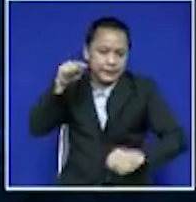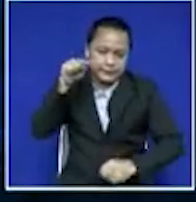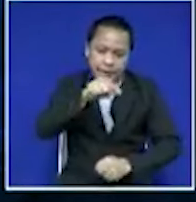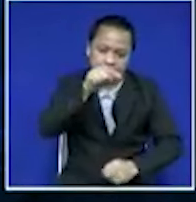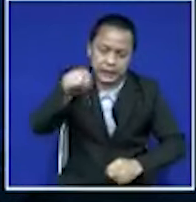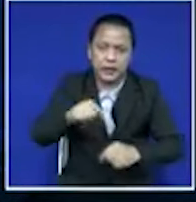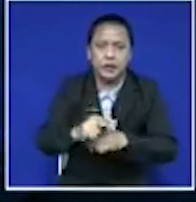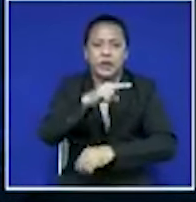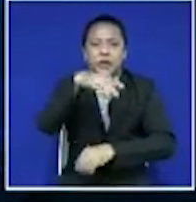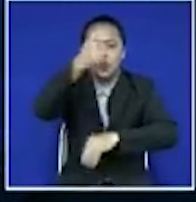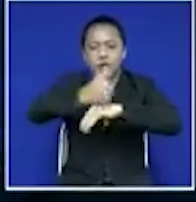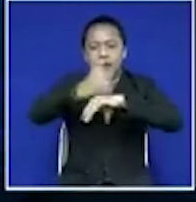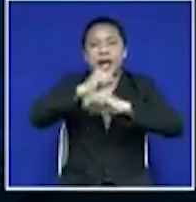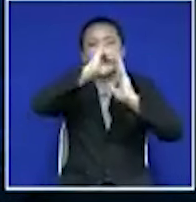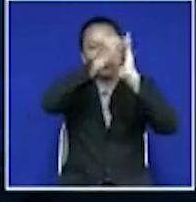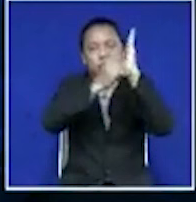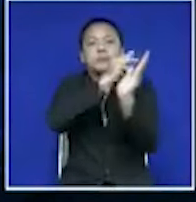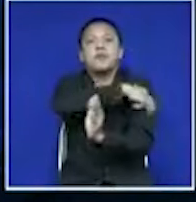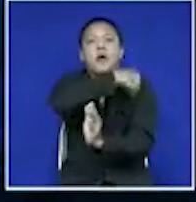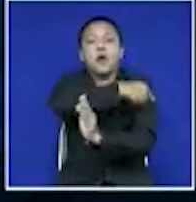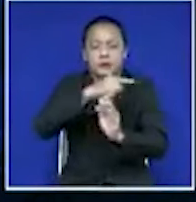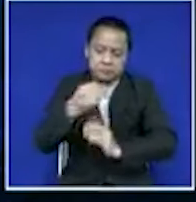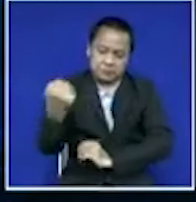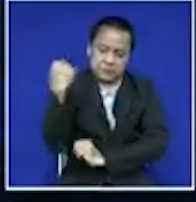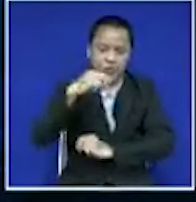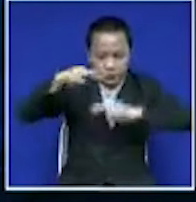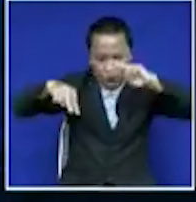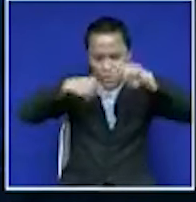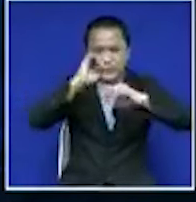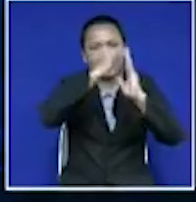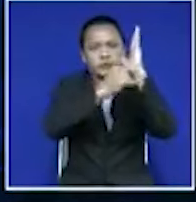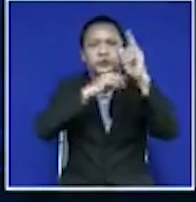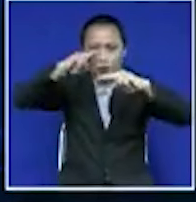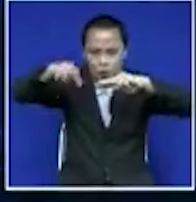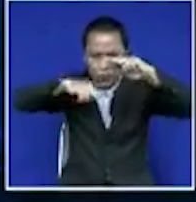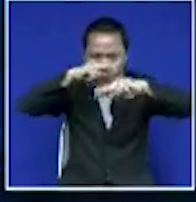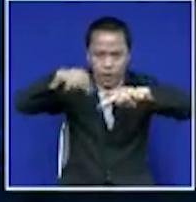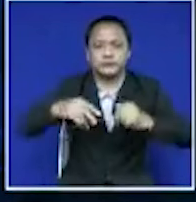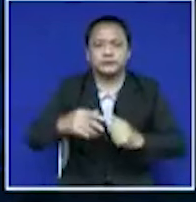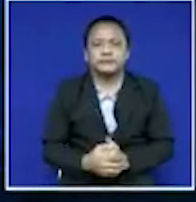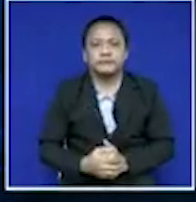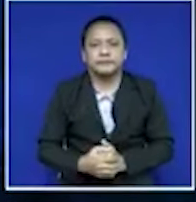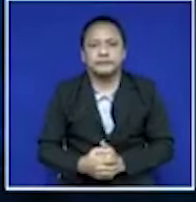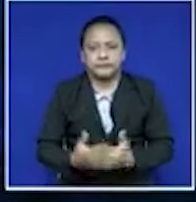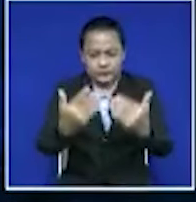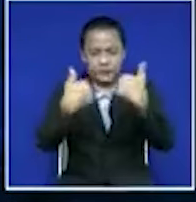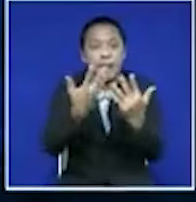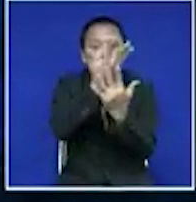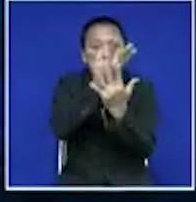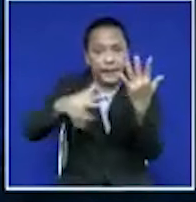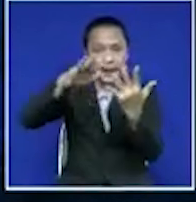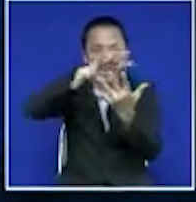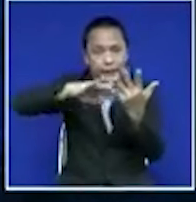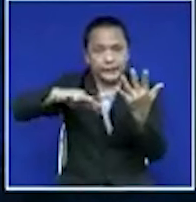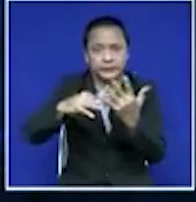ปให้ทางนายแพทย์สจนะครับได้เข้มข้นในตอนนี้ทุกจังหวัดเลยนะครับก็จะมาดูแผนงานนะครับ